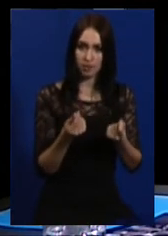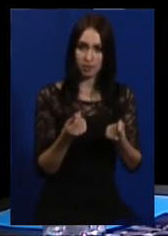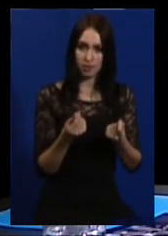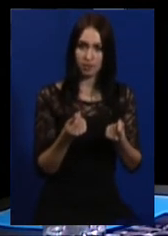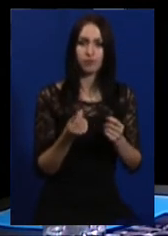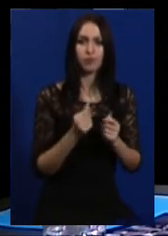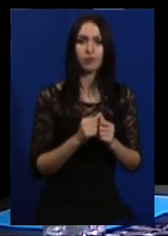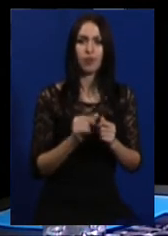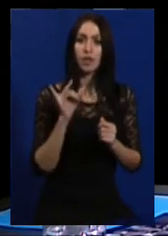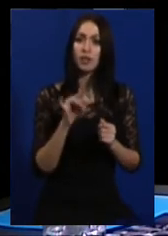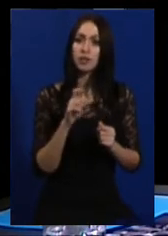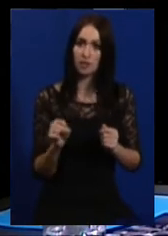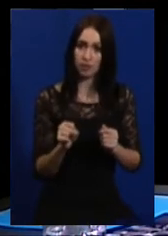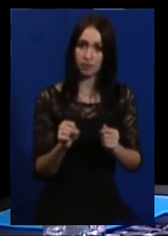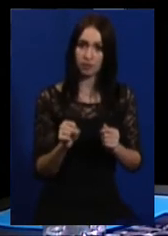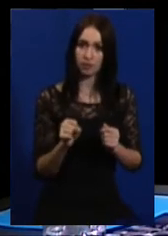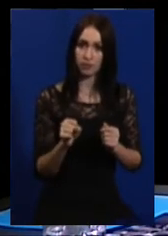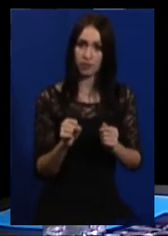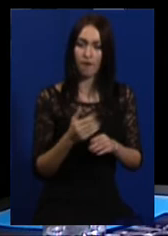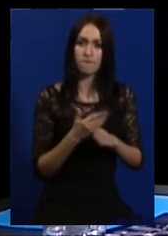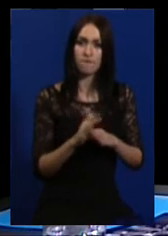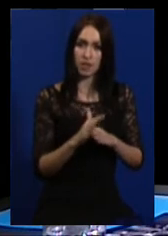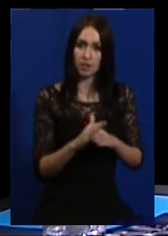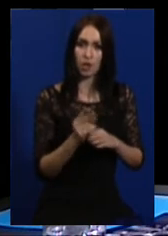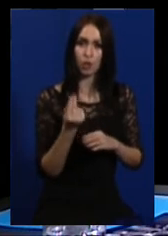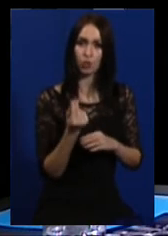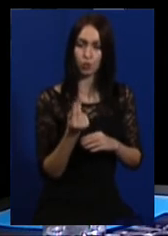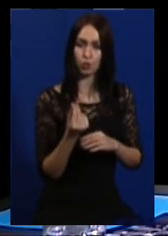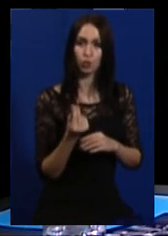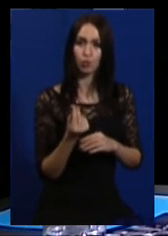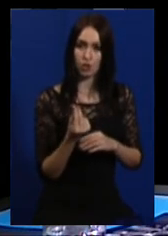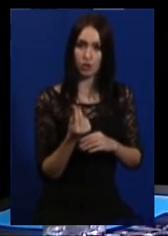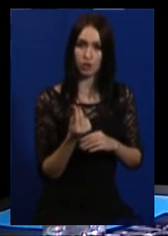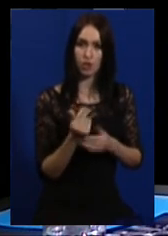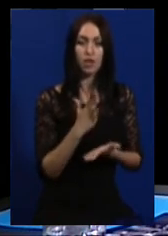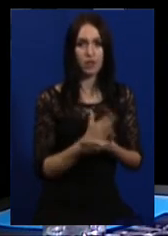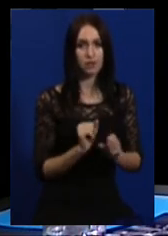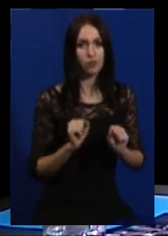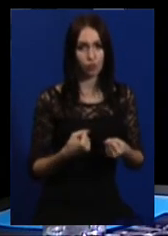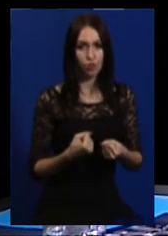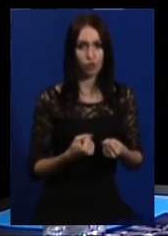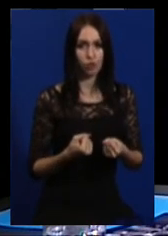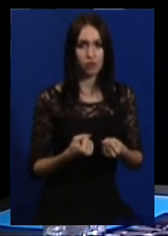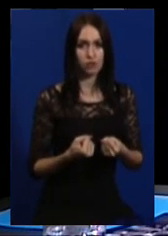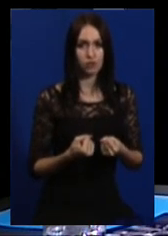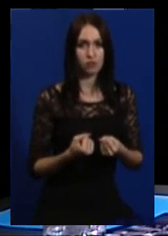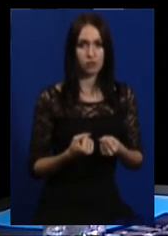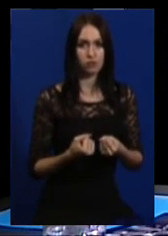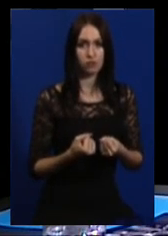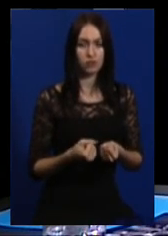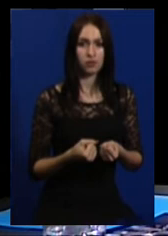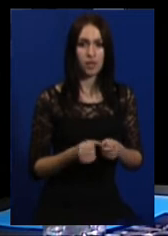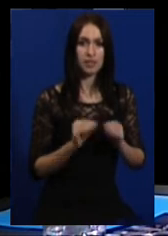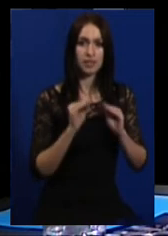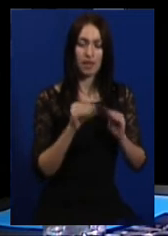из-за выделенная сумма тенях есть возможность ставить